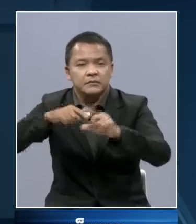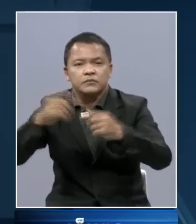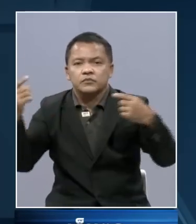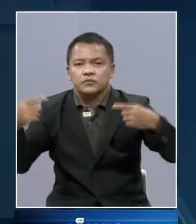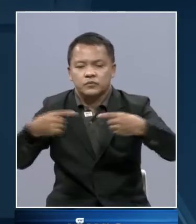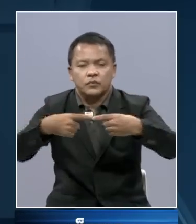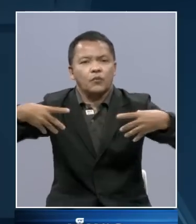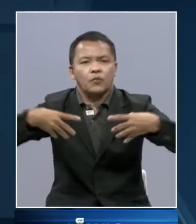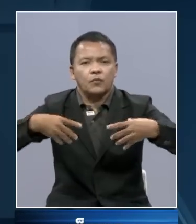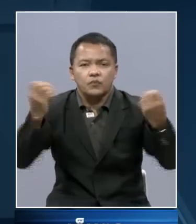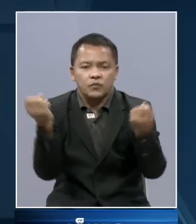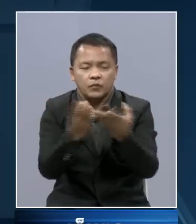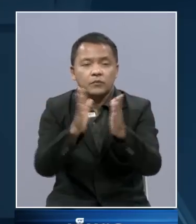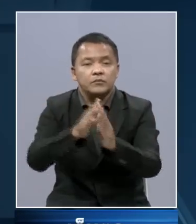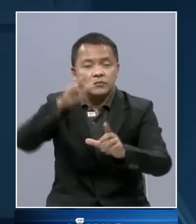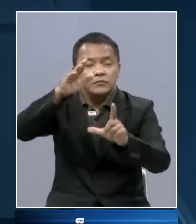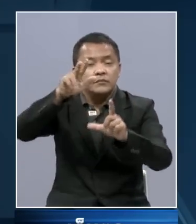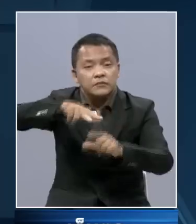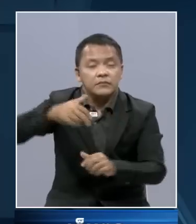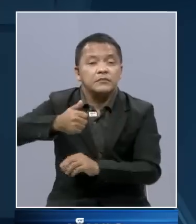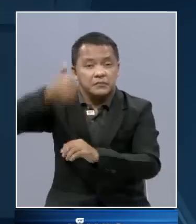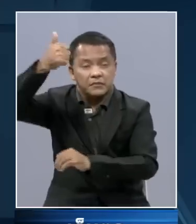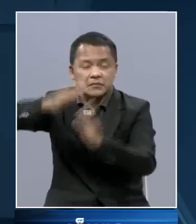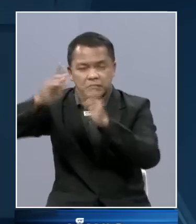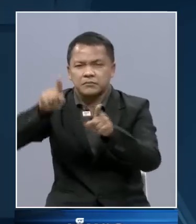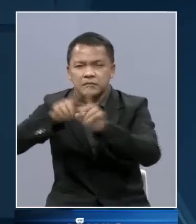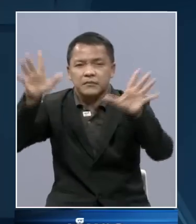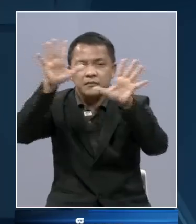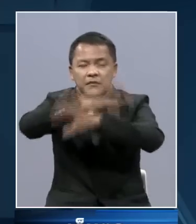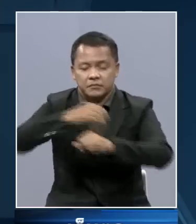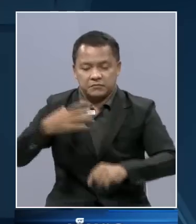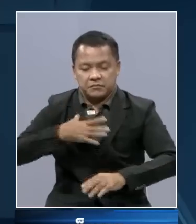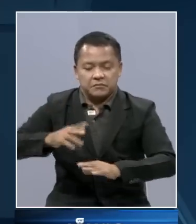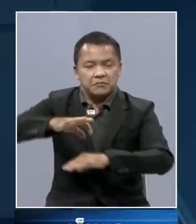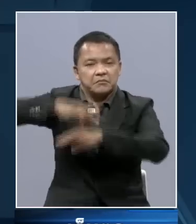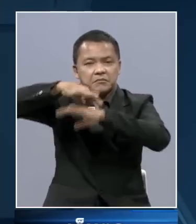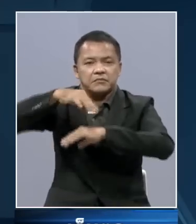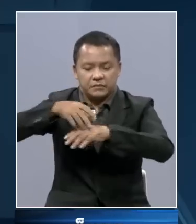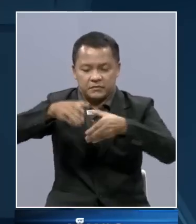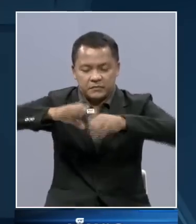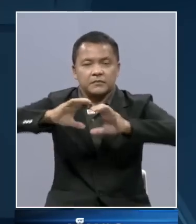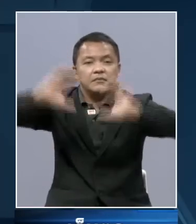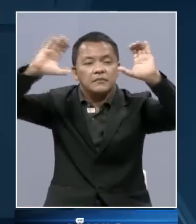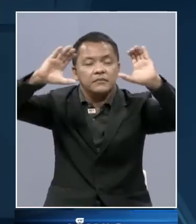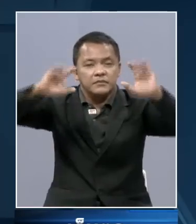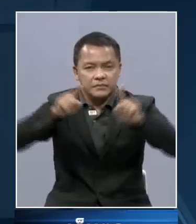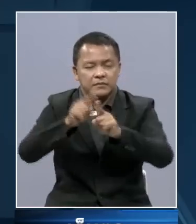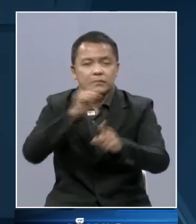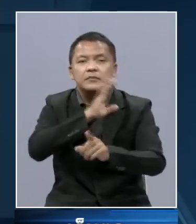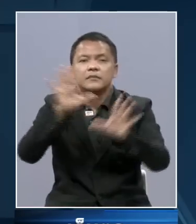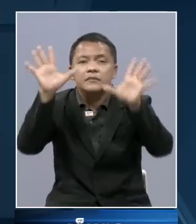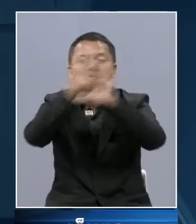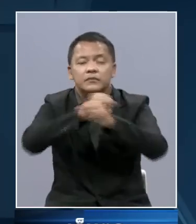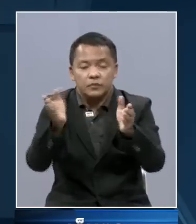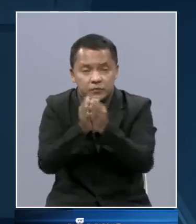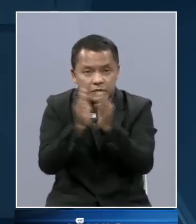ครับแล้วถ้าเกิดเพื่อไทยชนะโหวตก็เท่ากับว่าเหมือนกับสถาปนาตัวเองเป็นแกนนำจัดตั้งรัฐบาลแทนก้าวไกลเพราะถือว่ารว